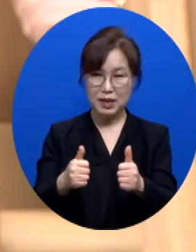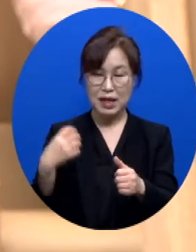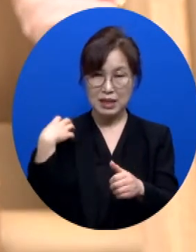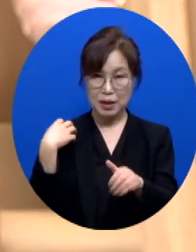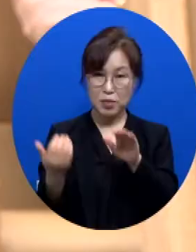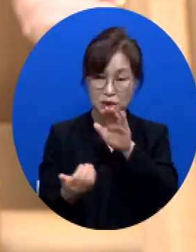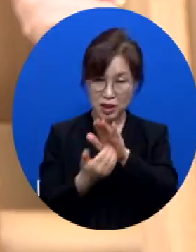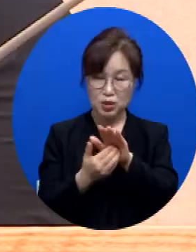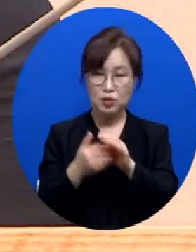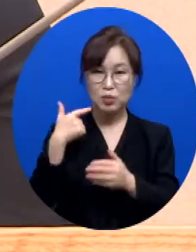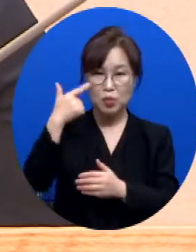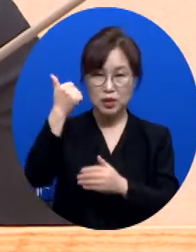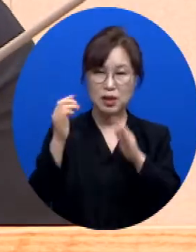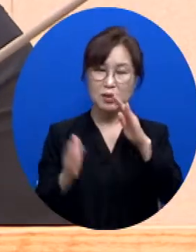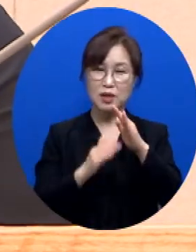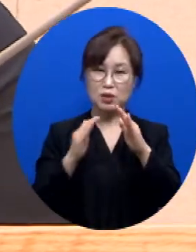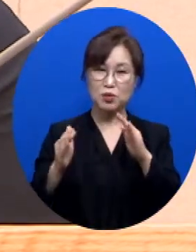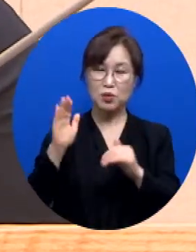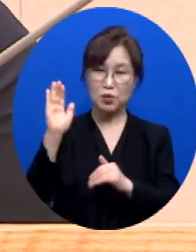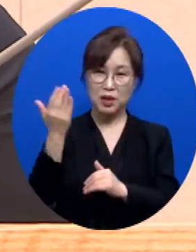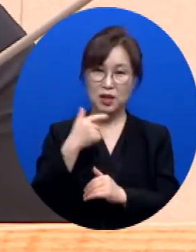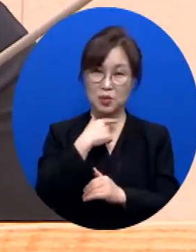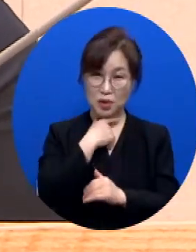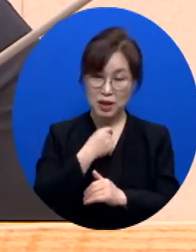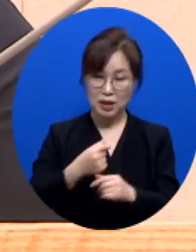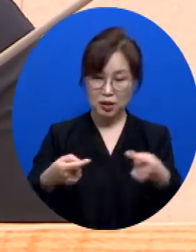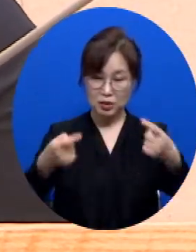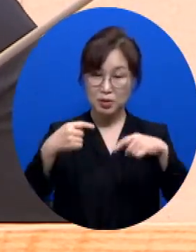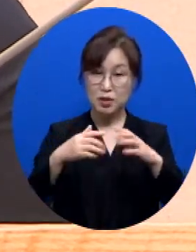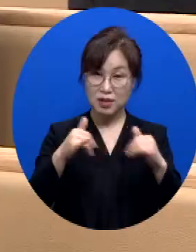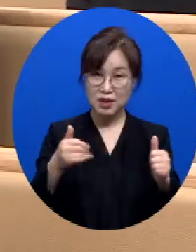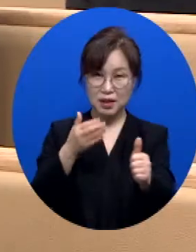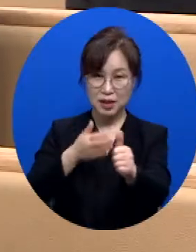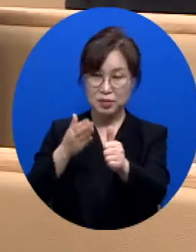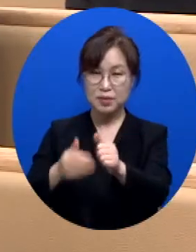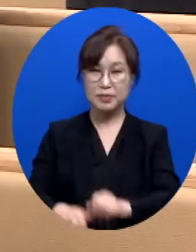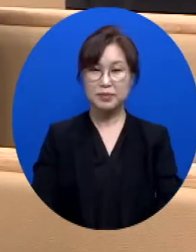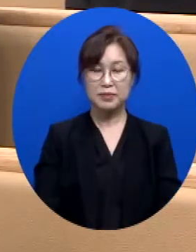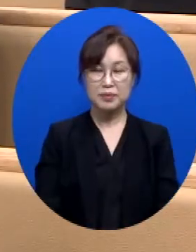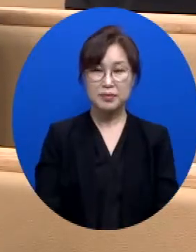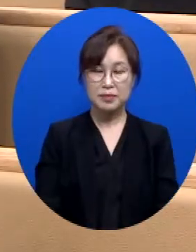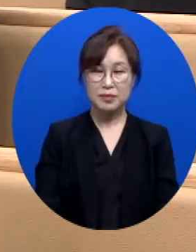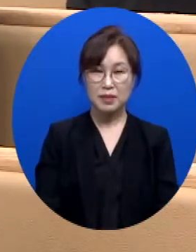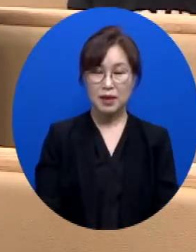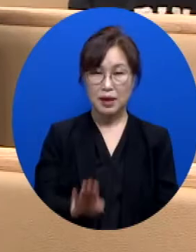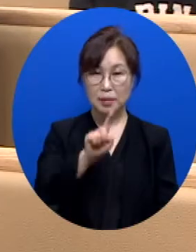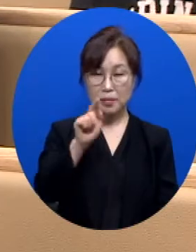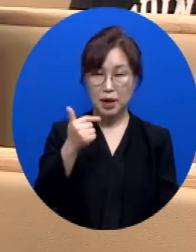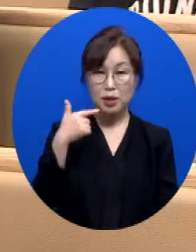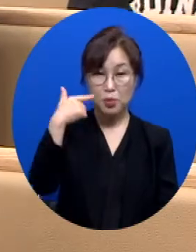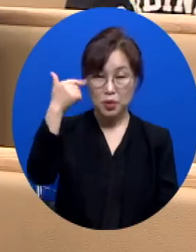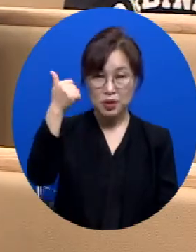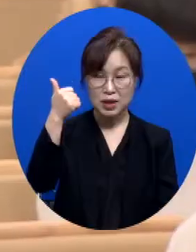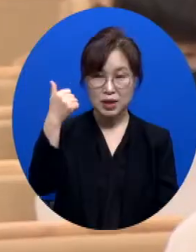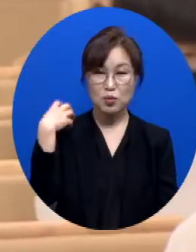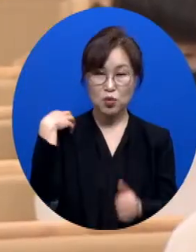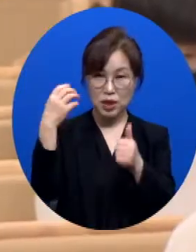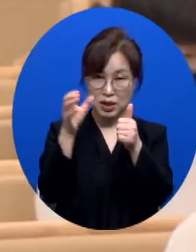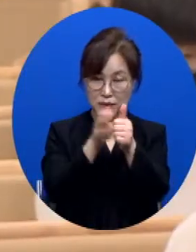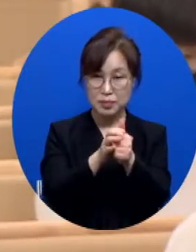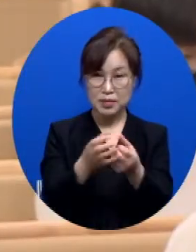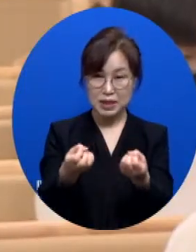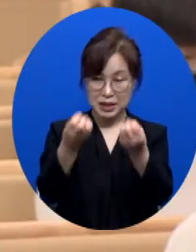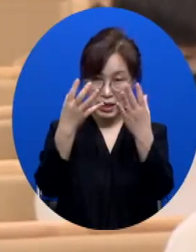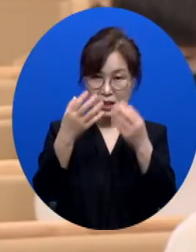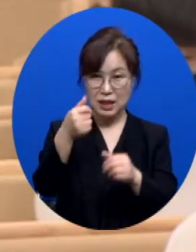찾는 목회자와 성도들이 되길 바란다고 참석자들을 권면했습니다. 이어 반진모 목사 위임식과 강성석